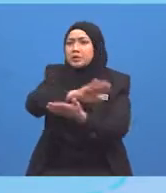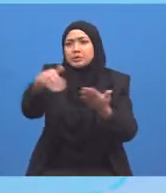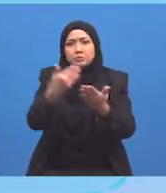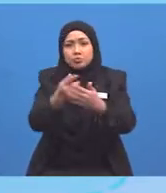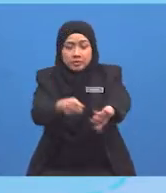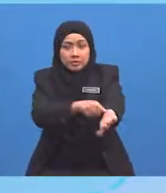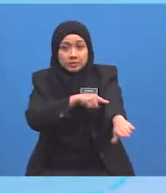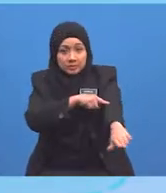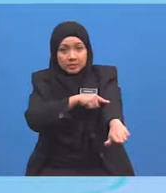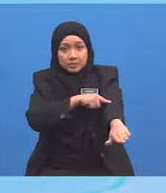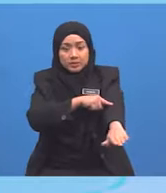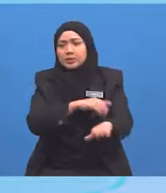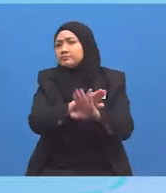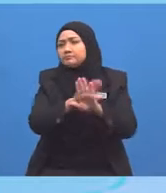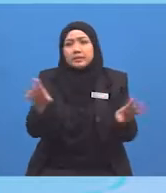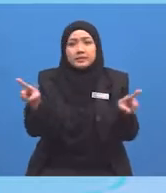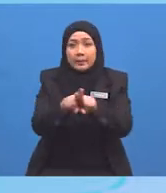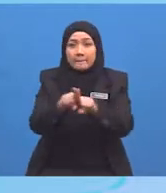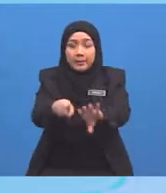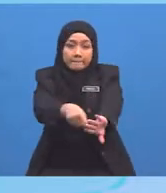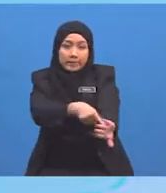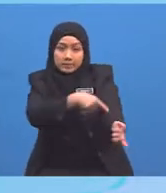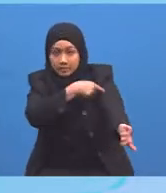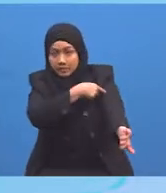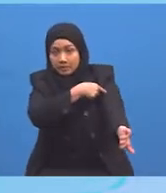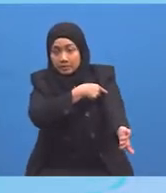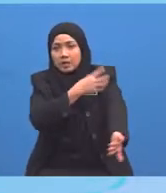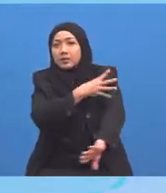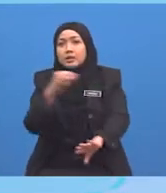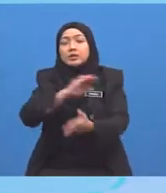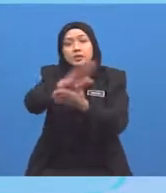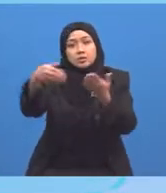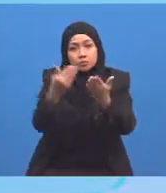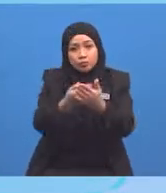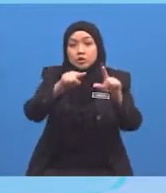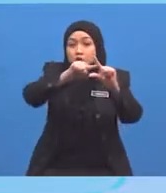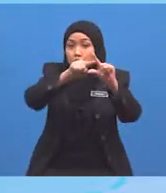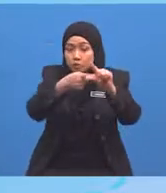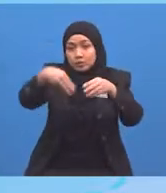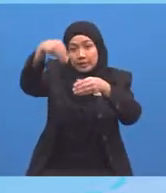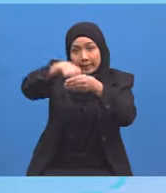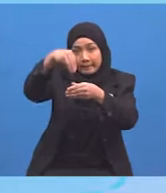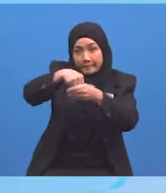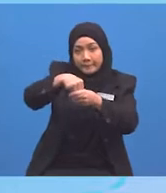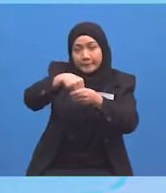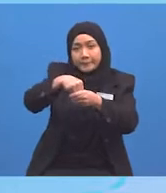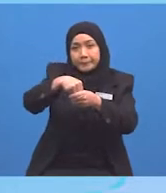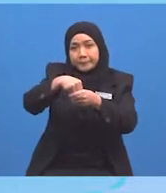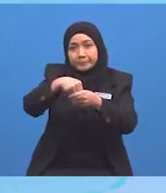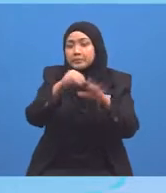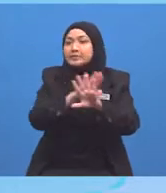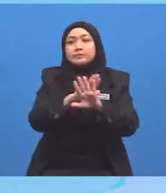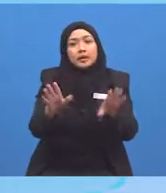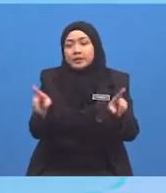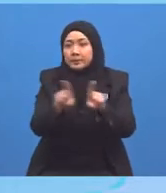sisinya adalah tidak sama panjang dan semua sudut pedalamannya adalah